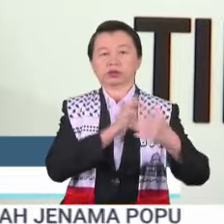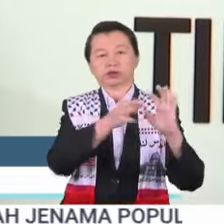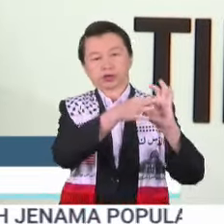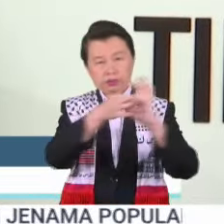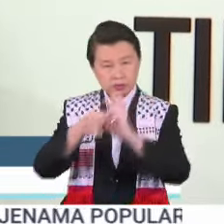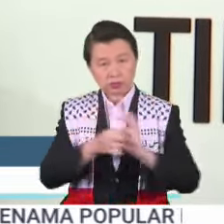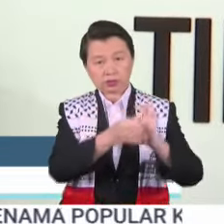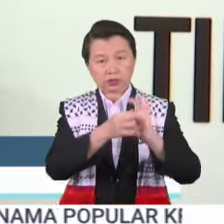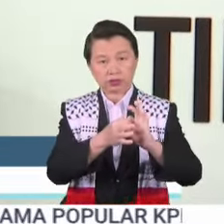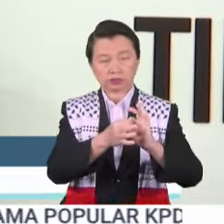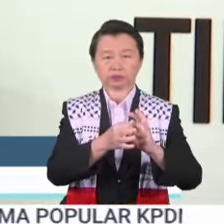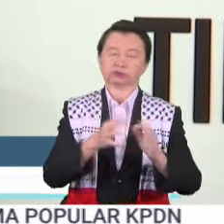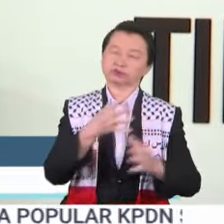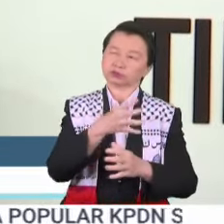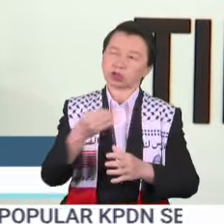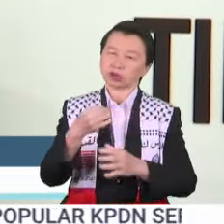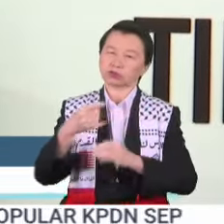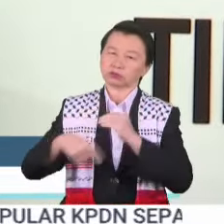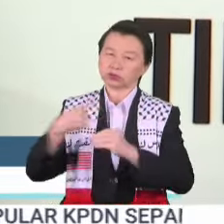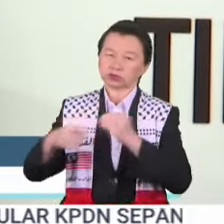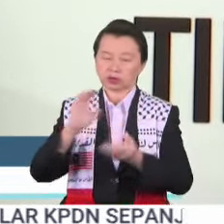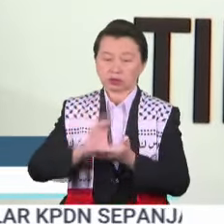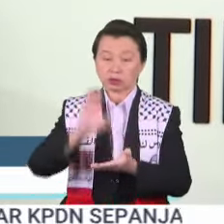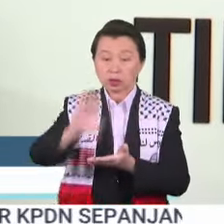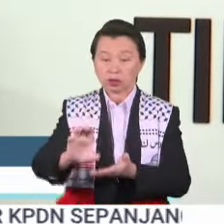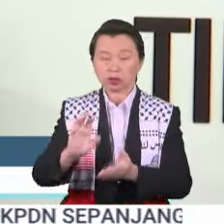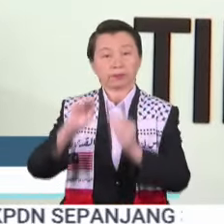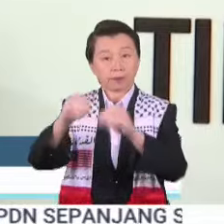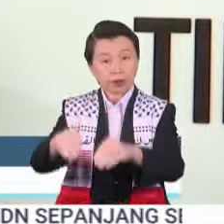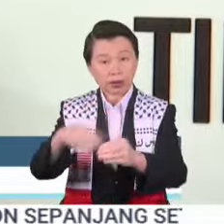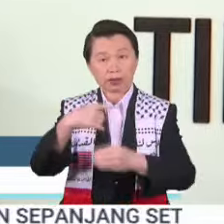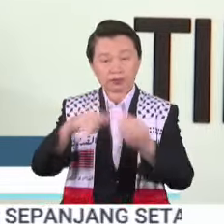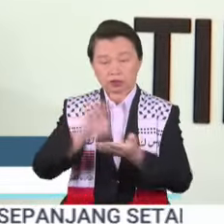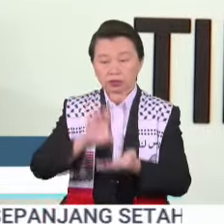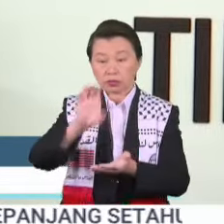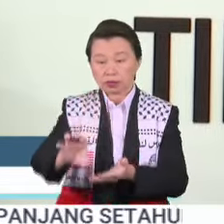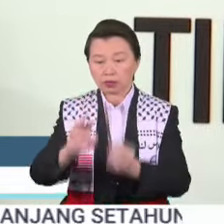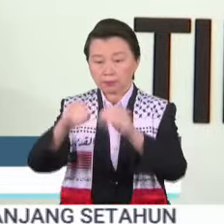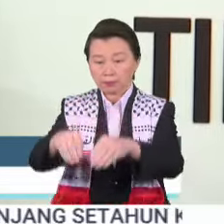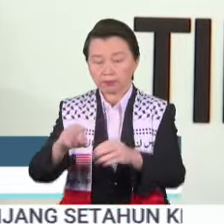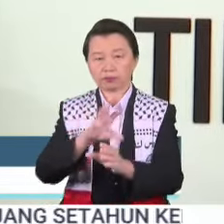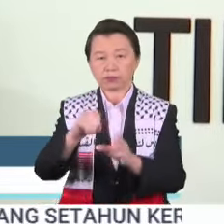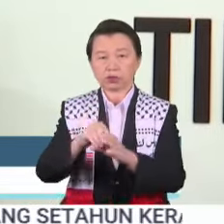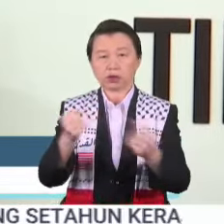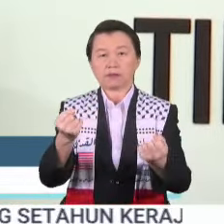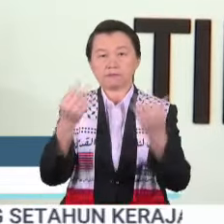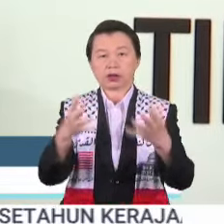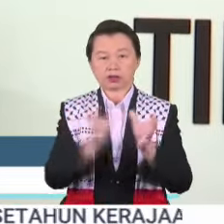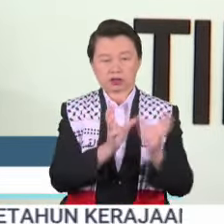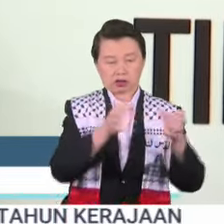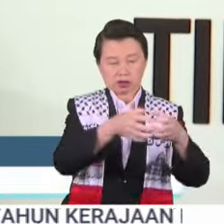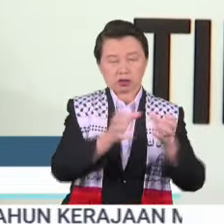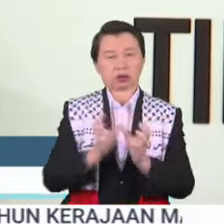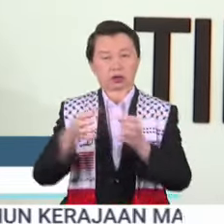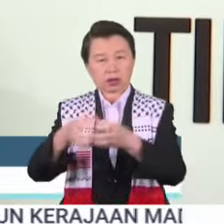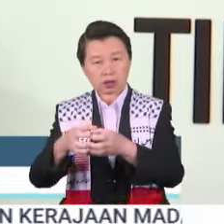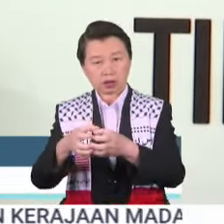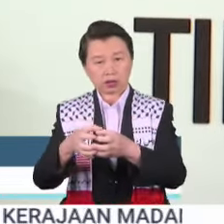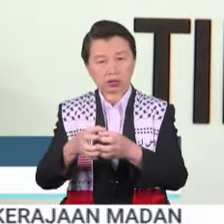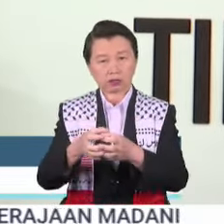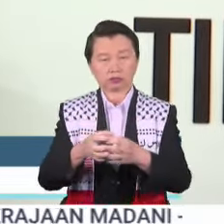Jadi dari segi pelaburan, bila pelaburan tu dia melibatkan banyak kluster lah. Dari